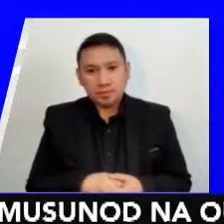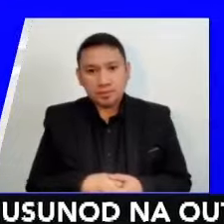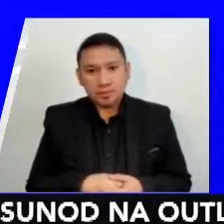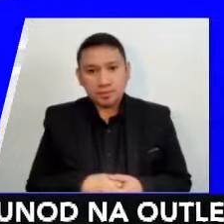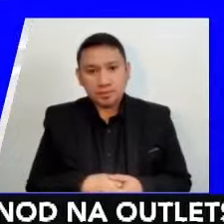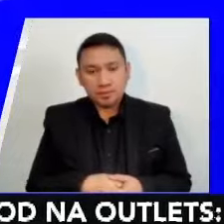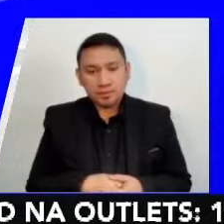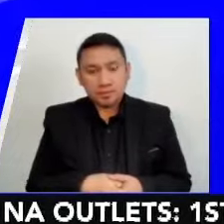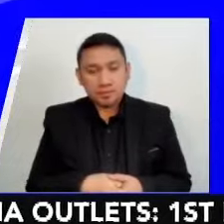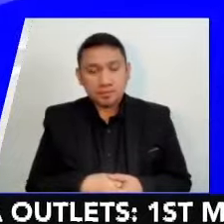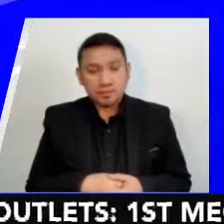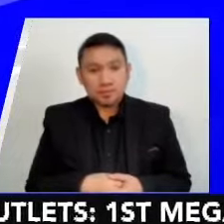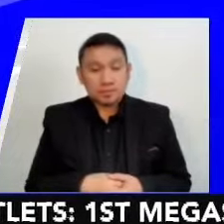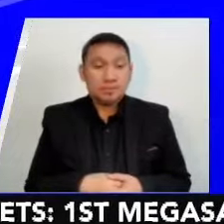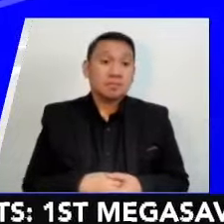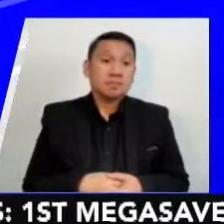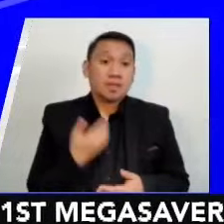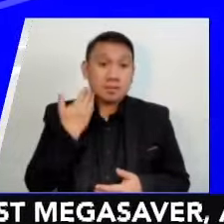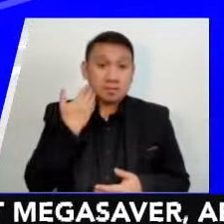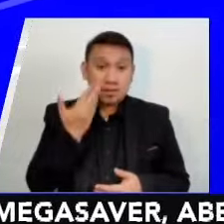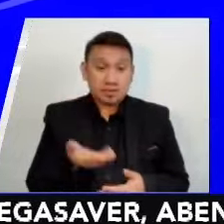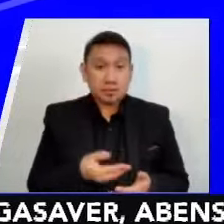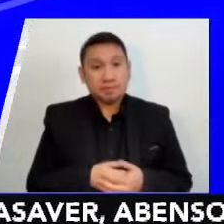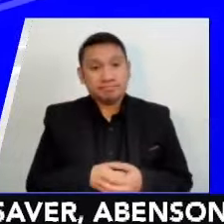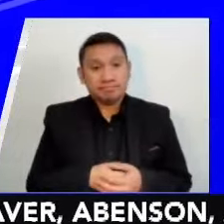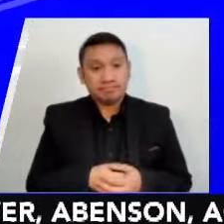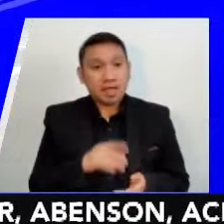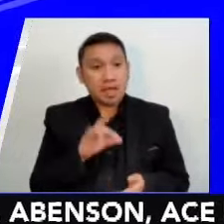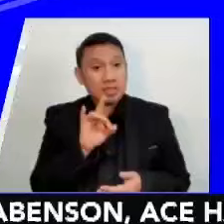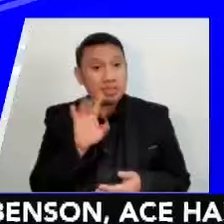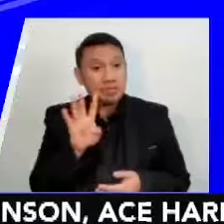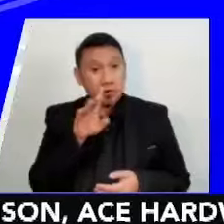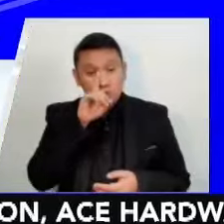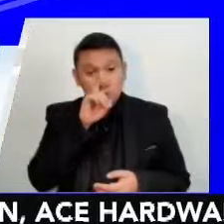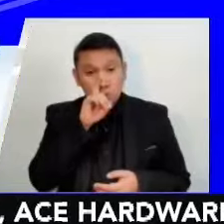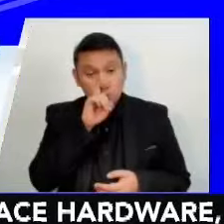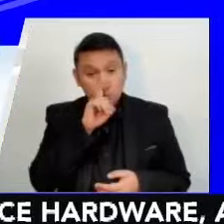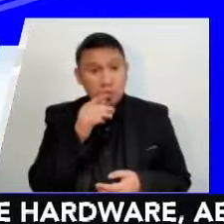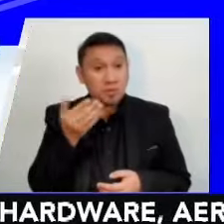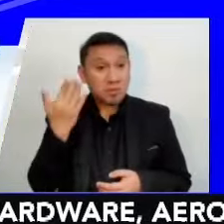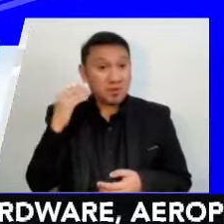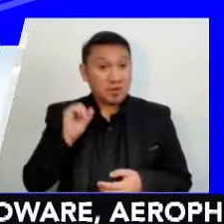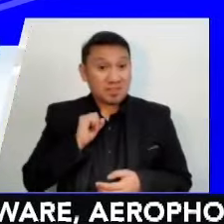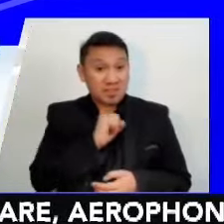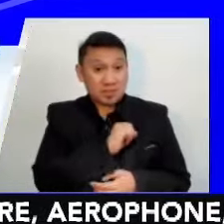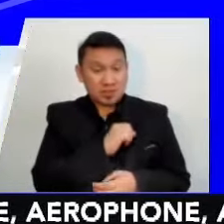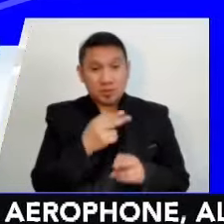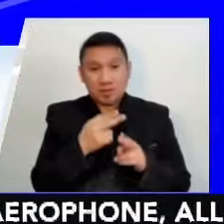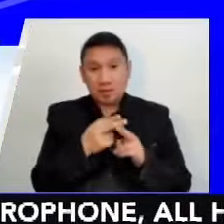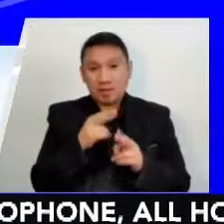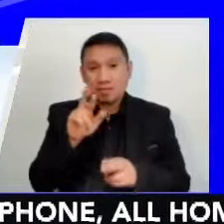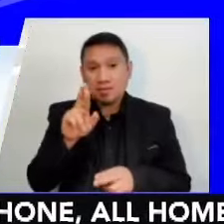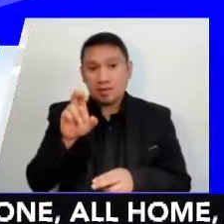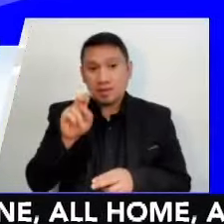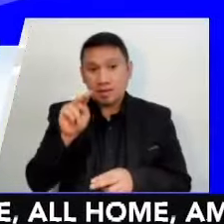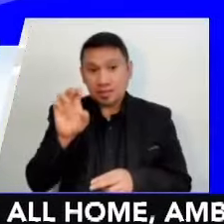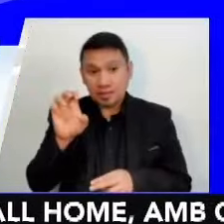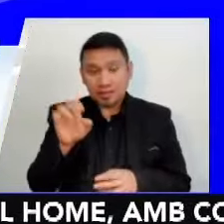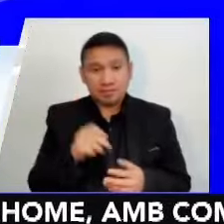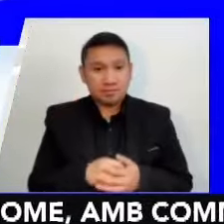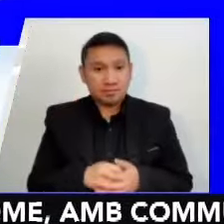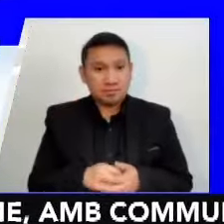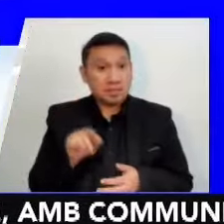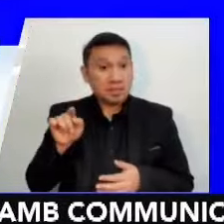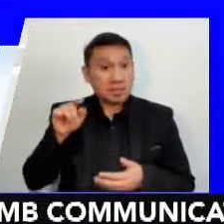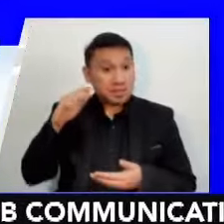Pumanaw sa edad na 84 si dating senador at human rights lawyer na si Rene Sagisag. Kinumpirma ito ng kanyang anak na si Attorney